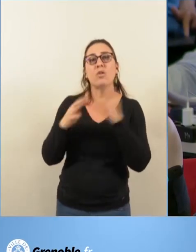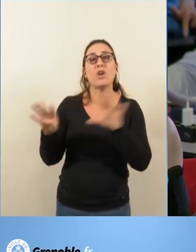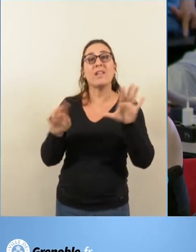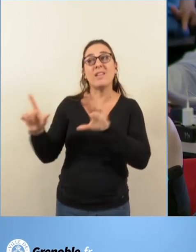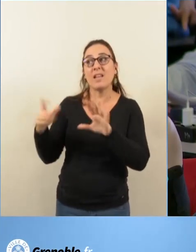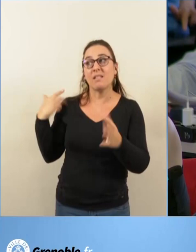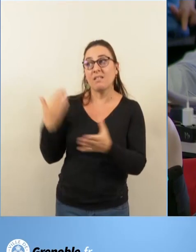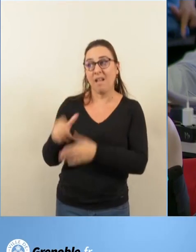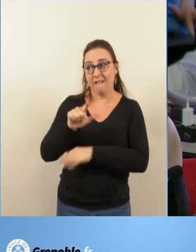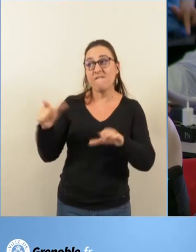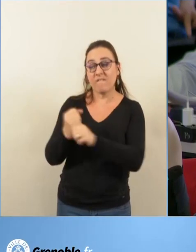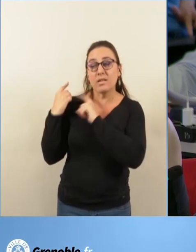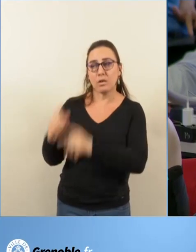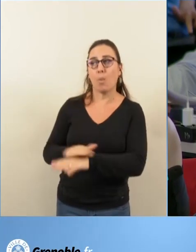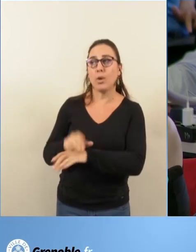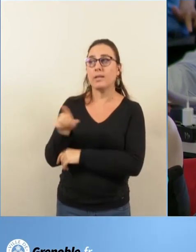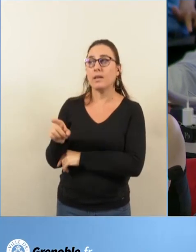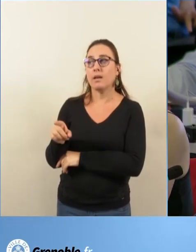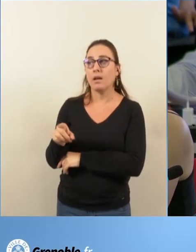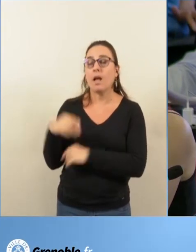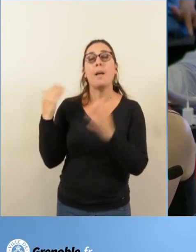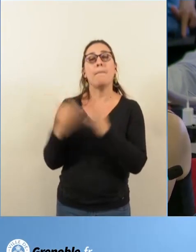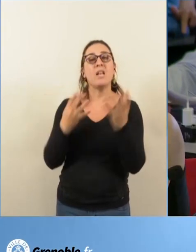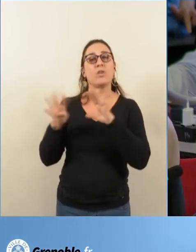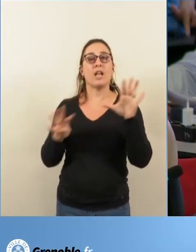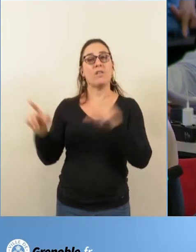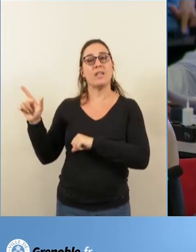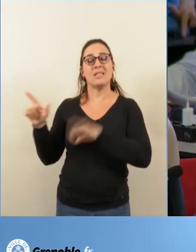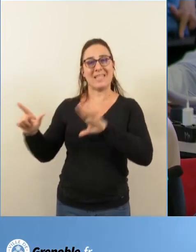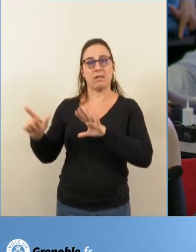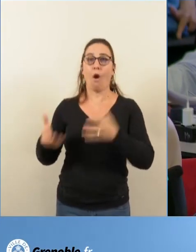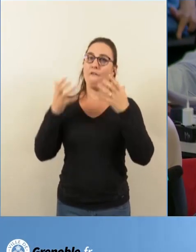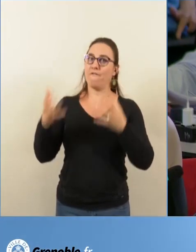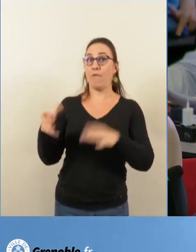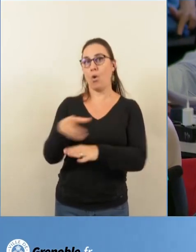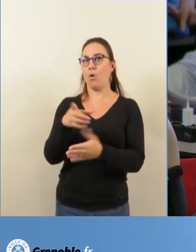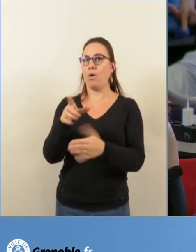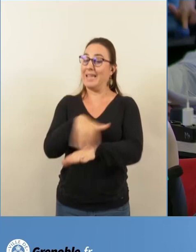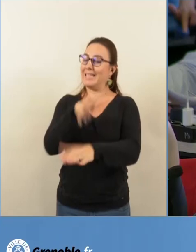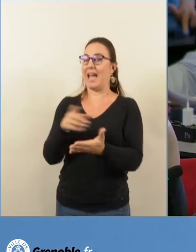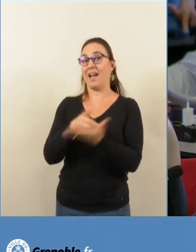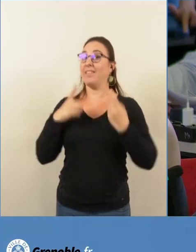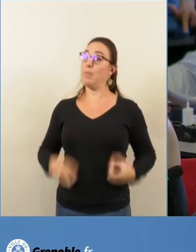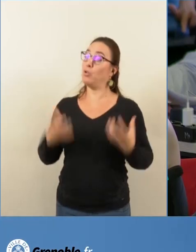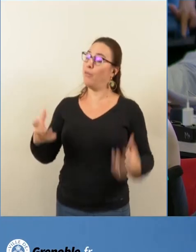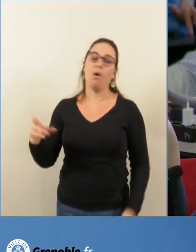ça fait 27 ans que vous faites de la politique et vous vous lis en 1997 être député de l'Isère juste au passage